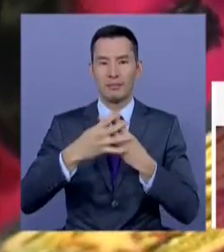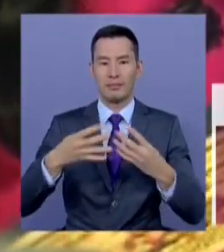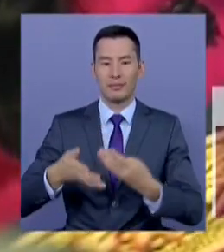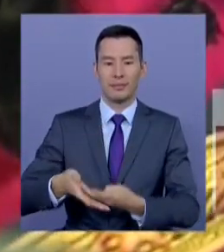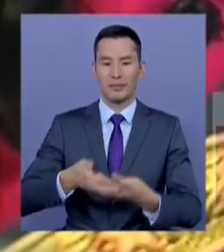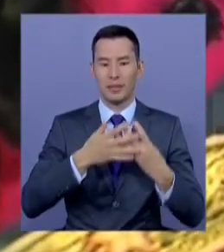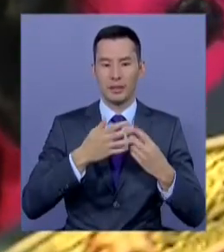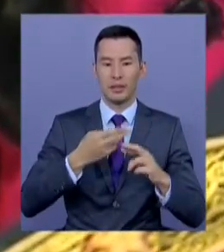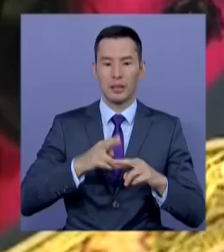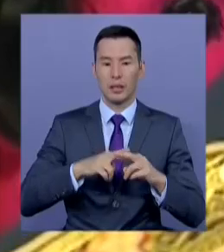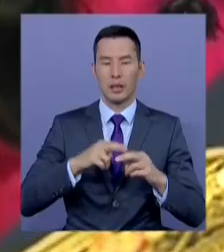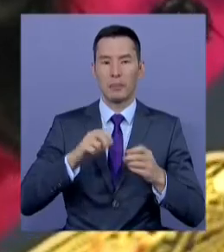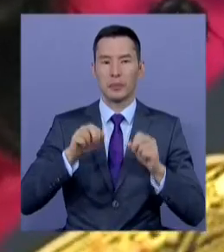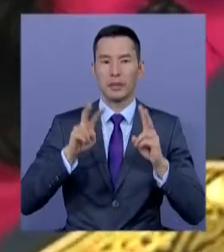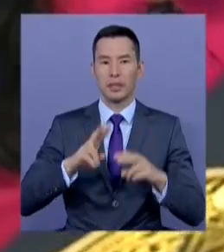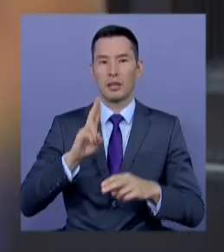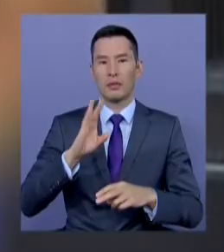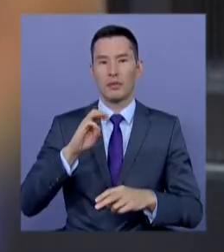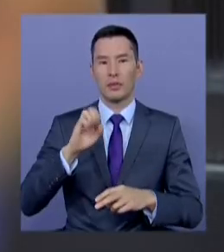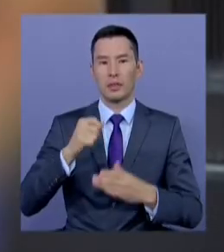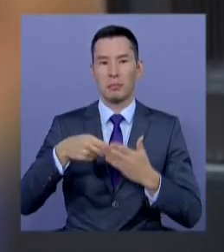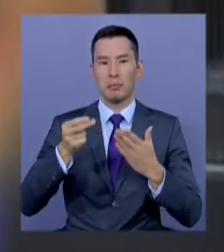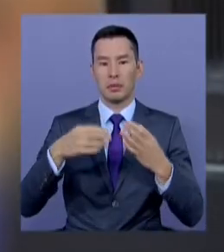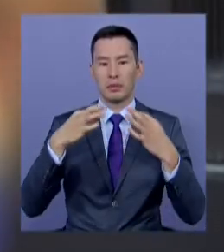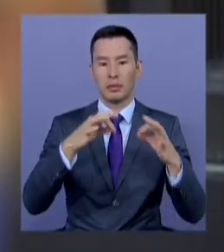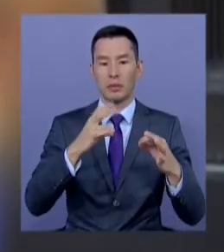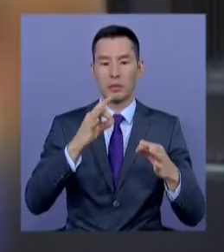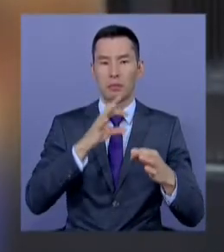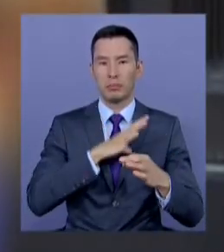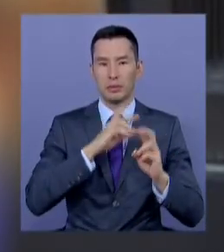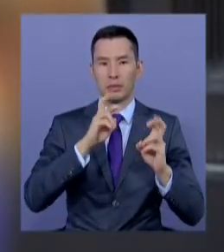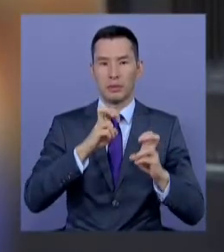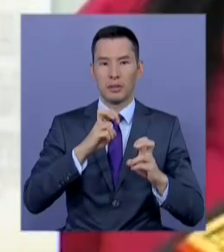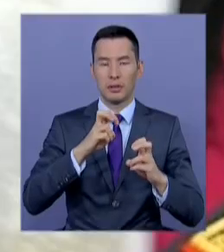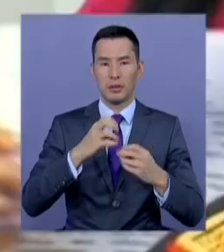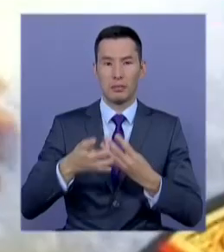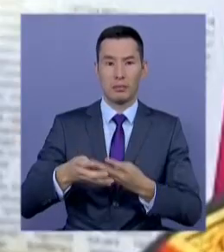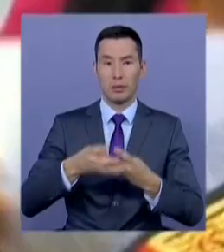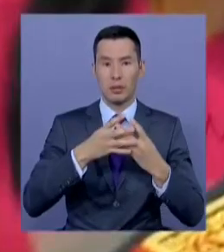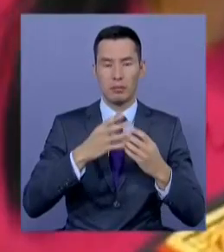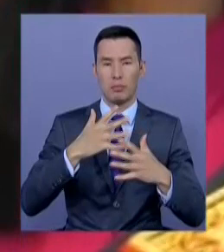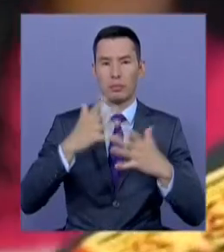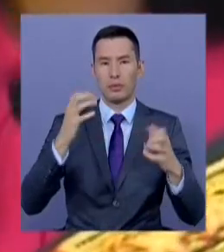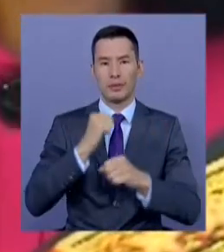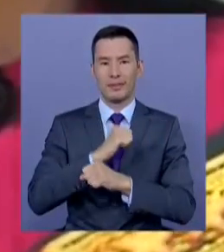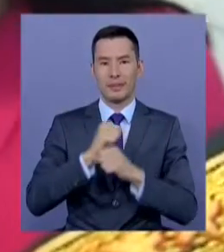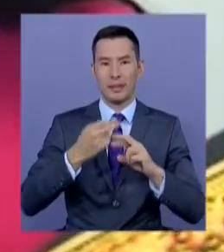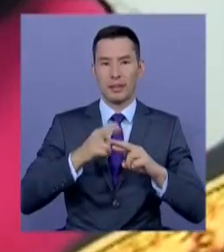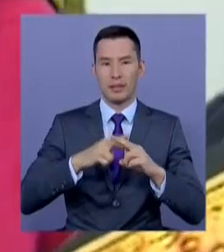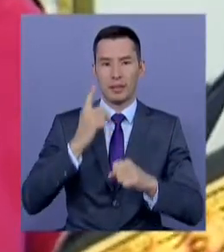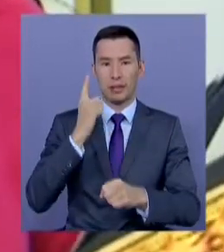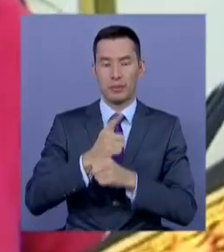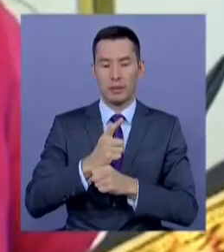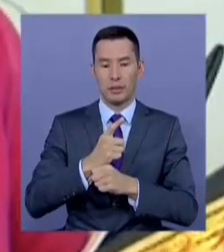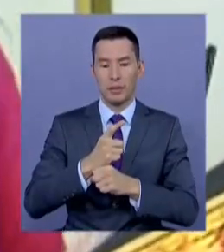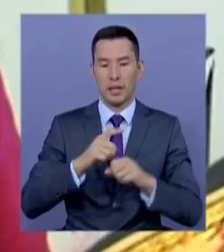шаяндарды аулауға квота бөлінген. Демек, одан асырып шаян аулауға тыйым салынған. Бұл браконьерлер әрекет қылмас үшін қолға алынған шара.